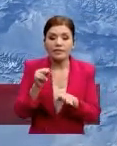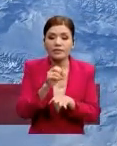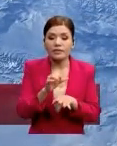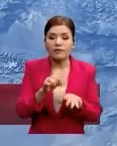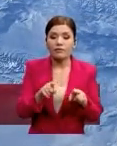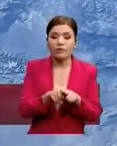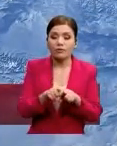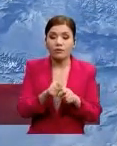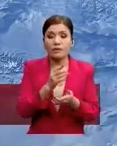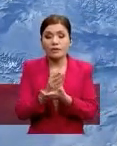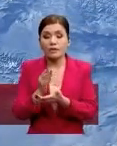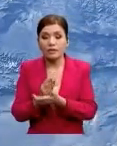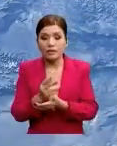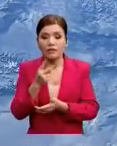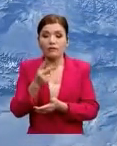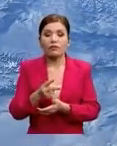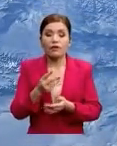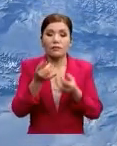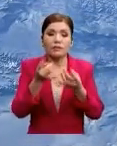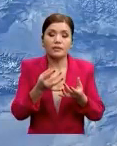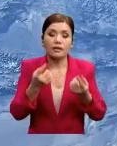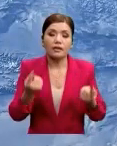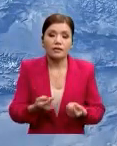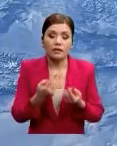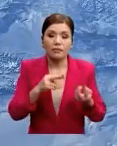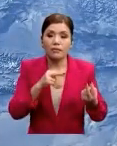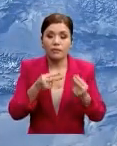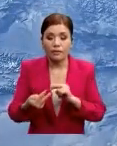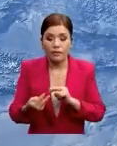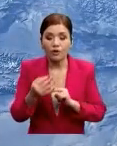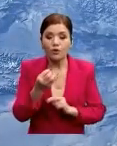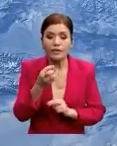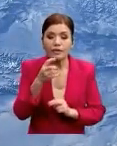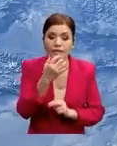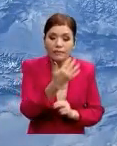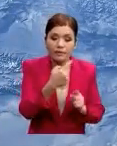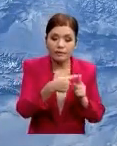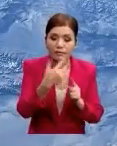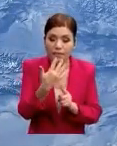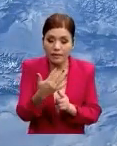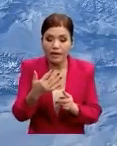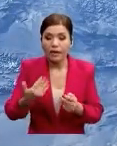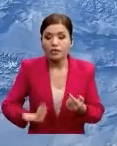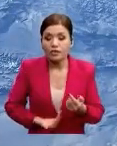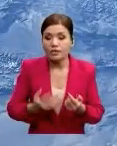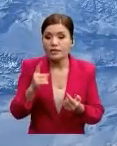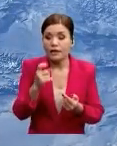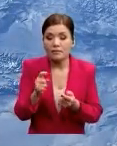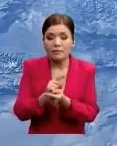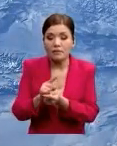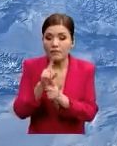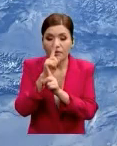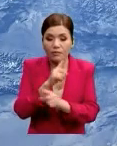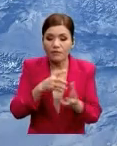пояс вместо существующих двух. Простыми словами, при переходе на UTC плюс 5 для жителей Запада ничего не